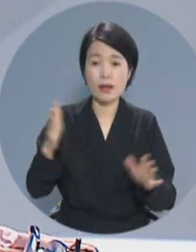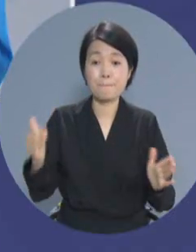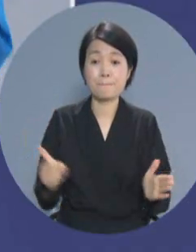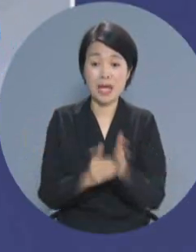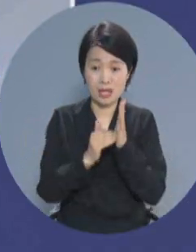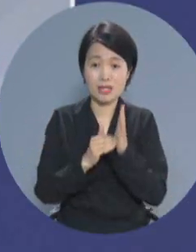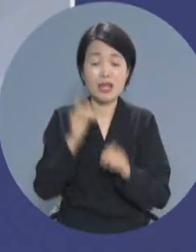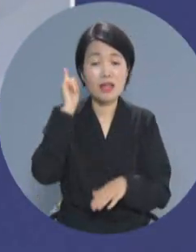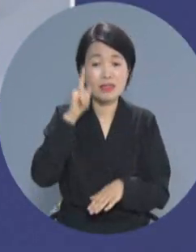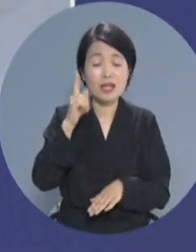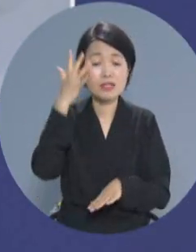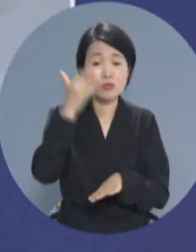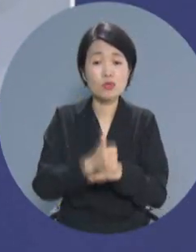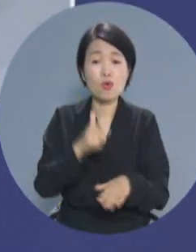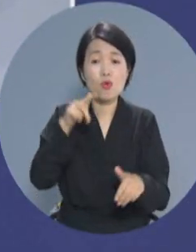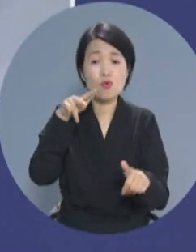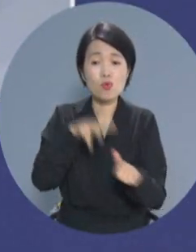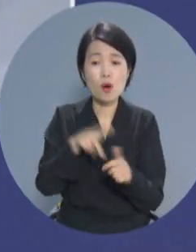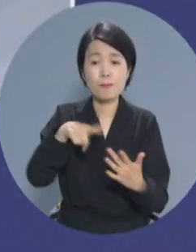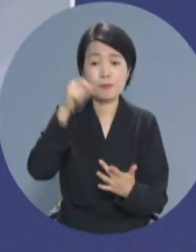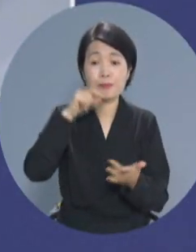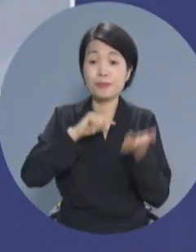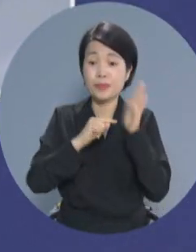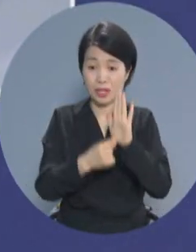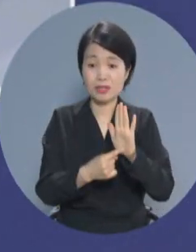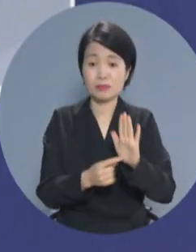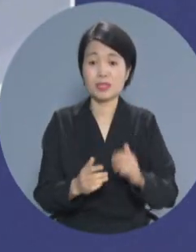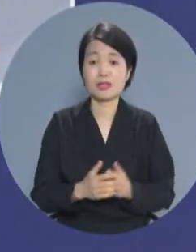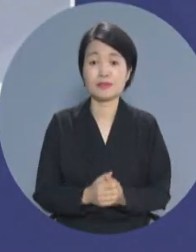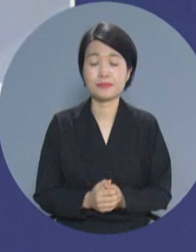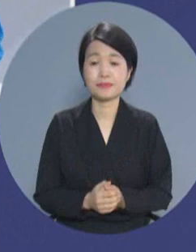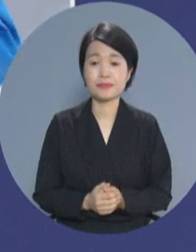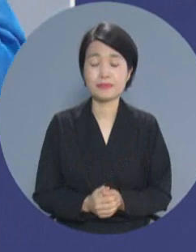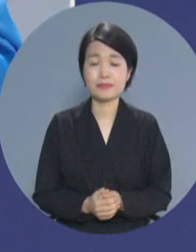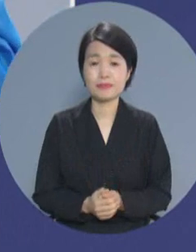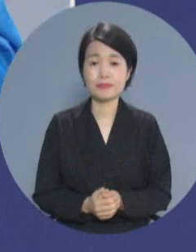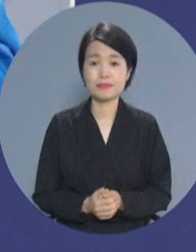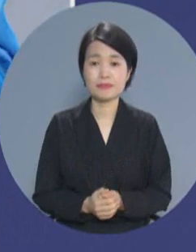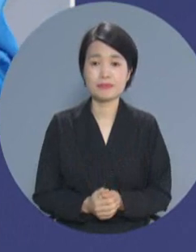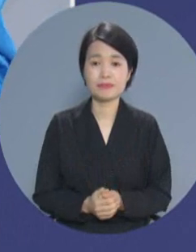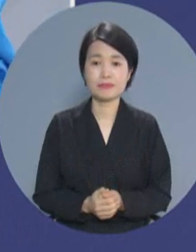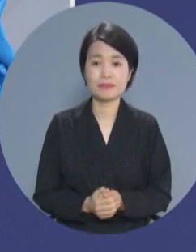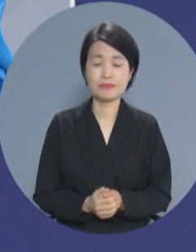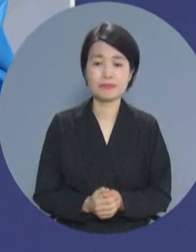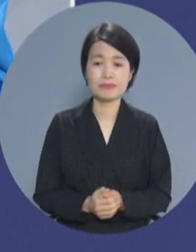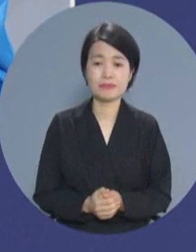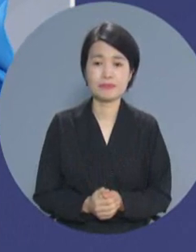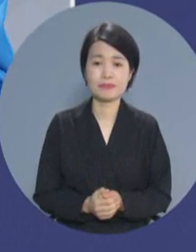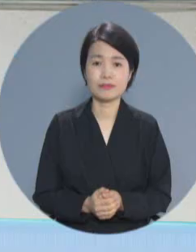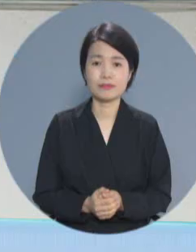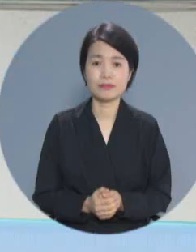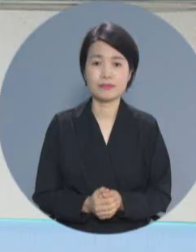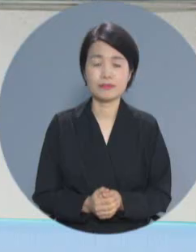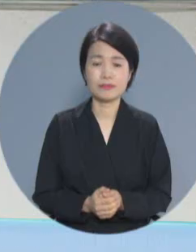마무리됐고 내일 최종 후보가 발표될 예정입니다. MBC 뉴스 문형철입니다.